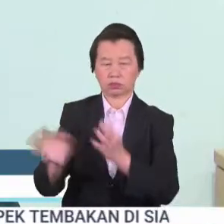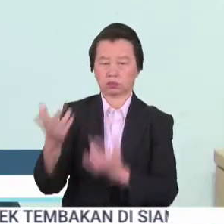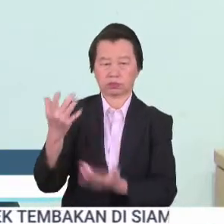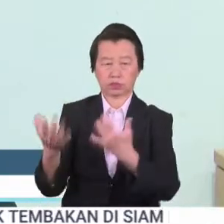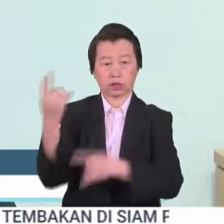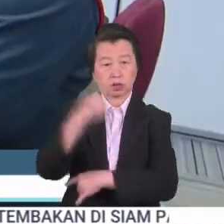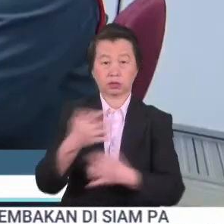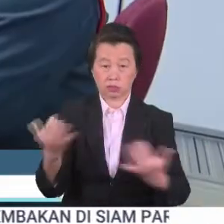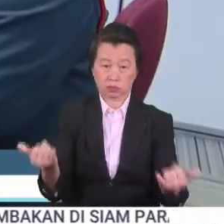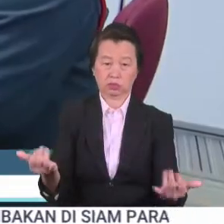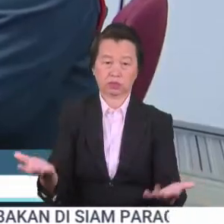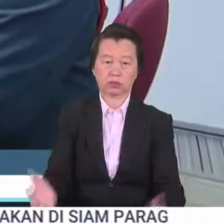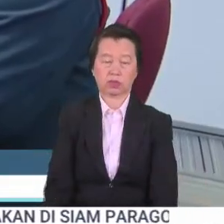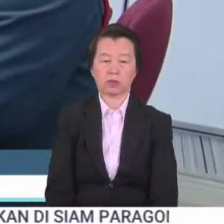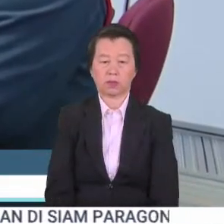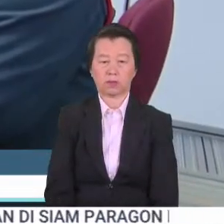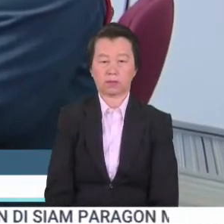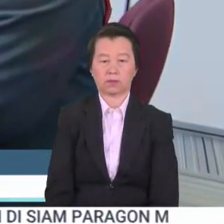hari